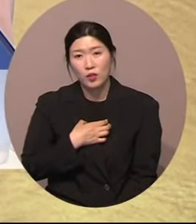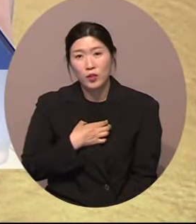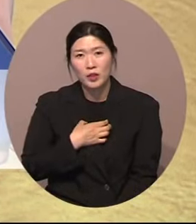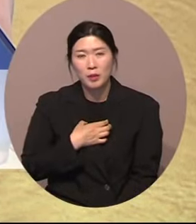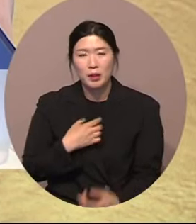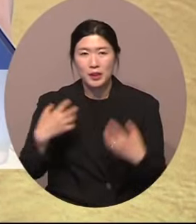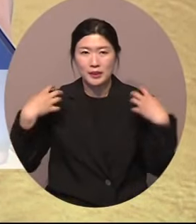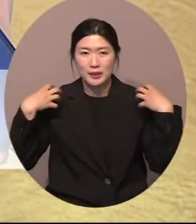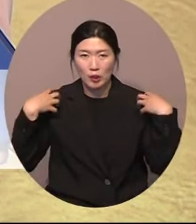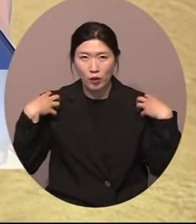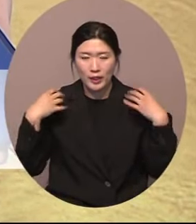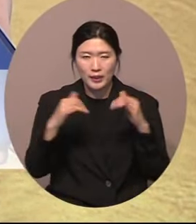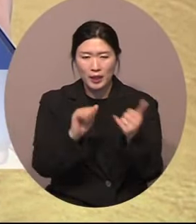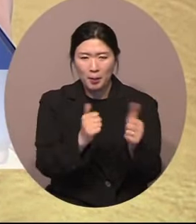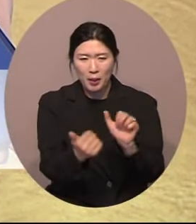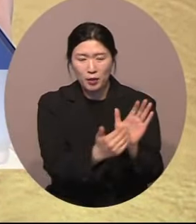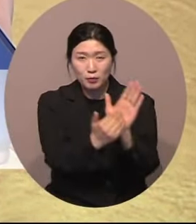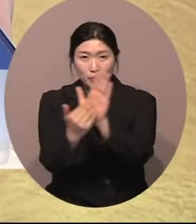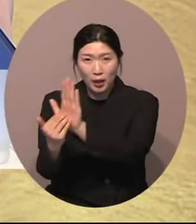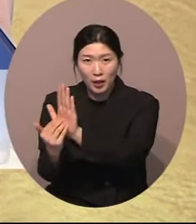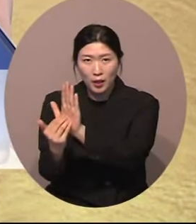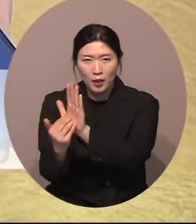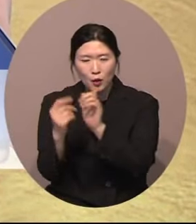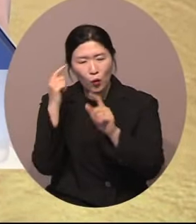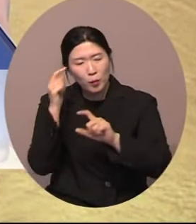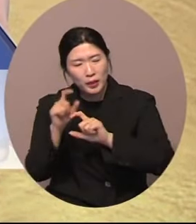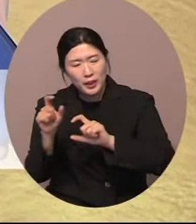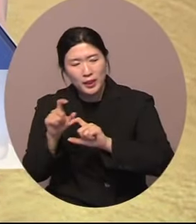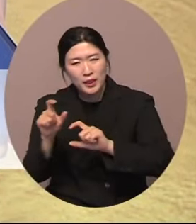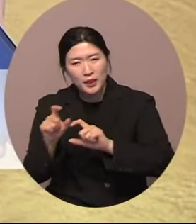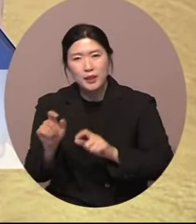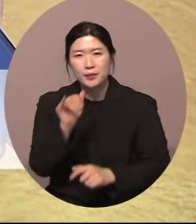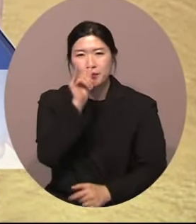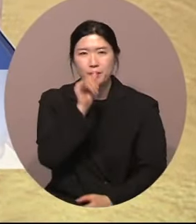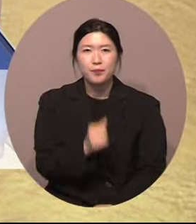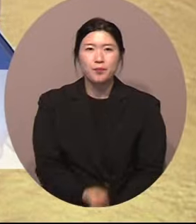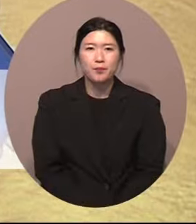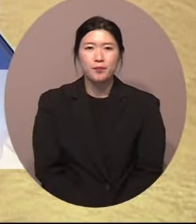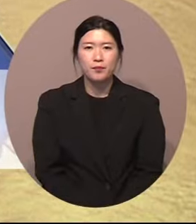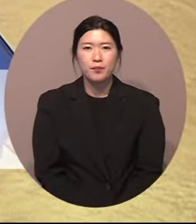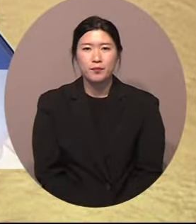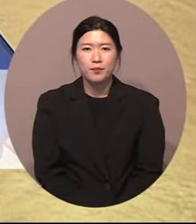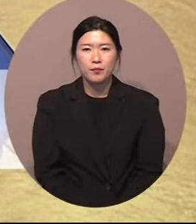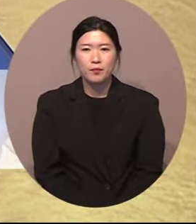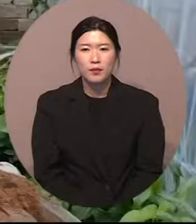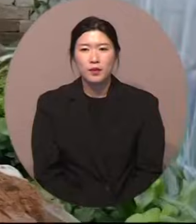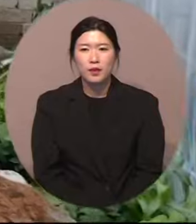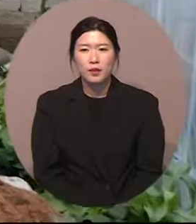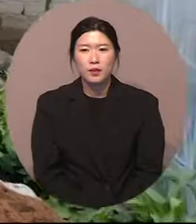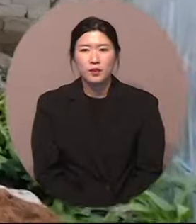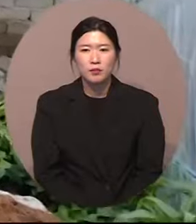산림청이 인명 피해를 줄이기 위한 대책을 내놨습니다 고병건 기자가 보도합니다